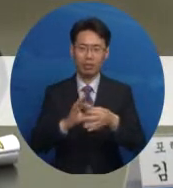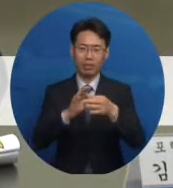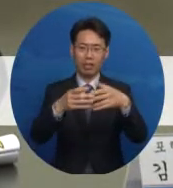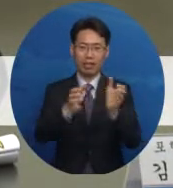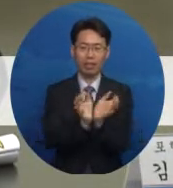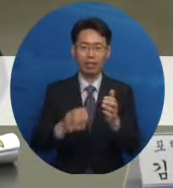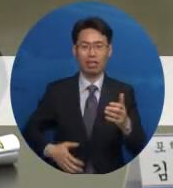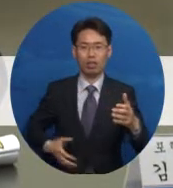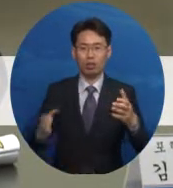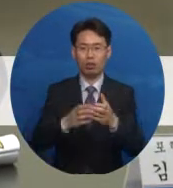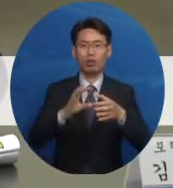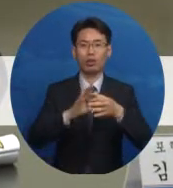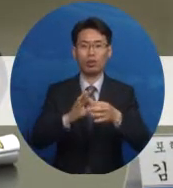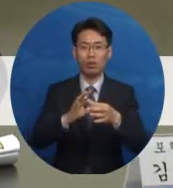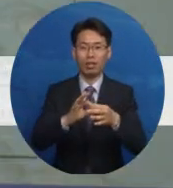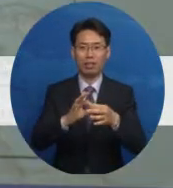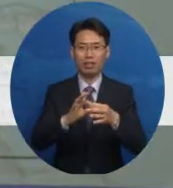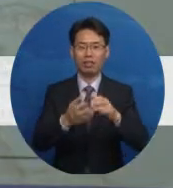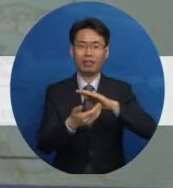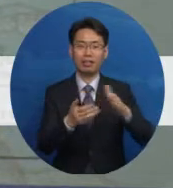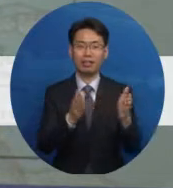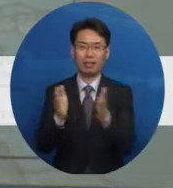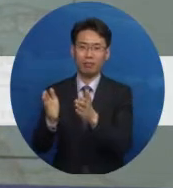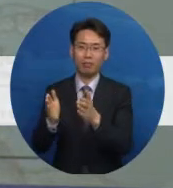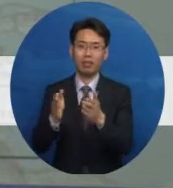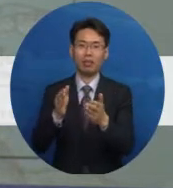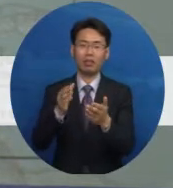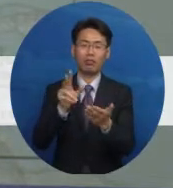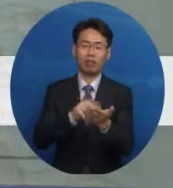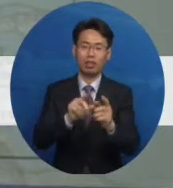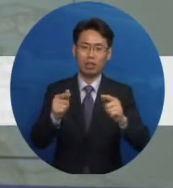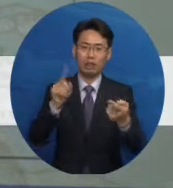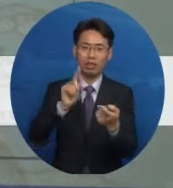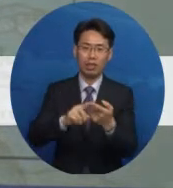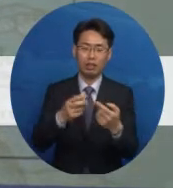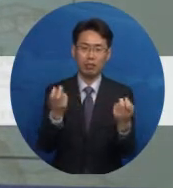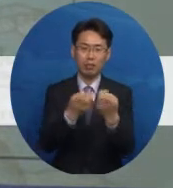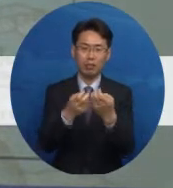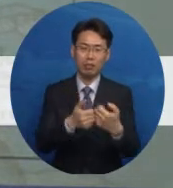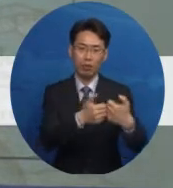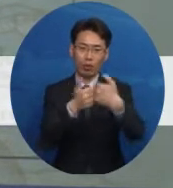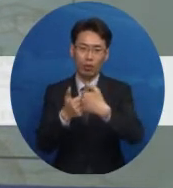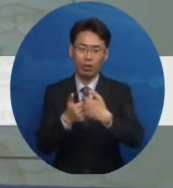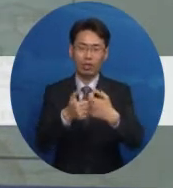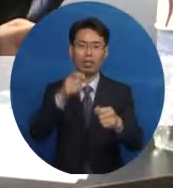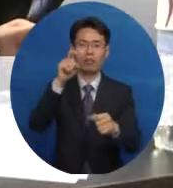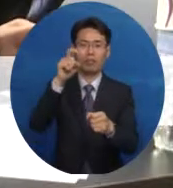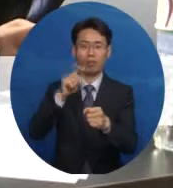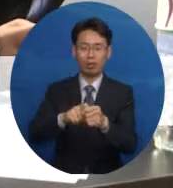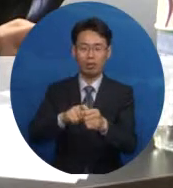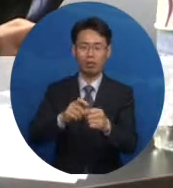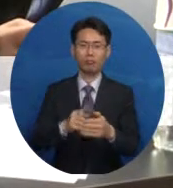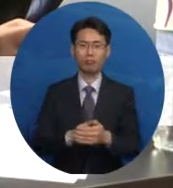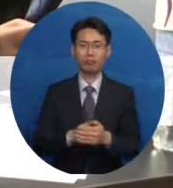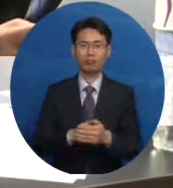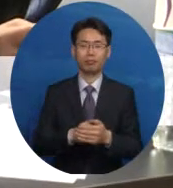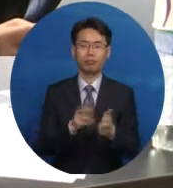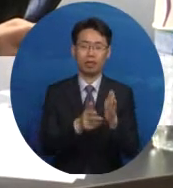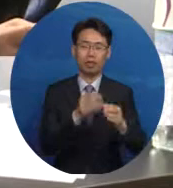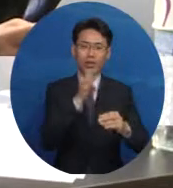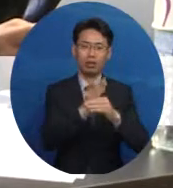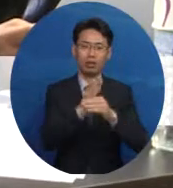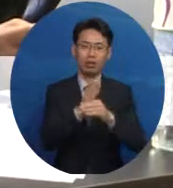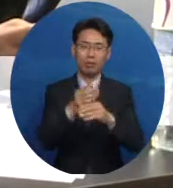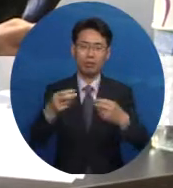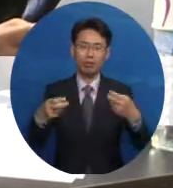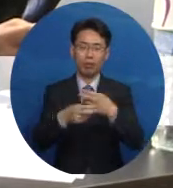유관 기관과의 협조를 통해 사전에 예상되는 문제점과 대책을 논의하기 위해 마련이 됐는데요. 우선 신역사 중심의